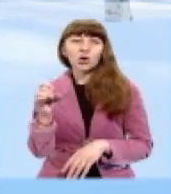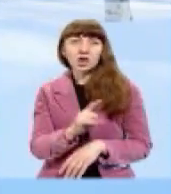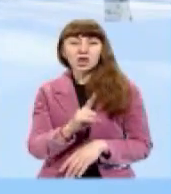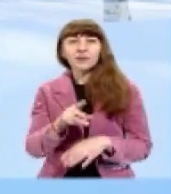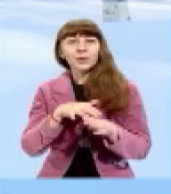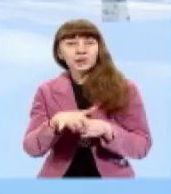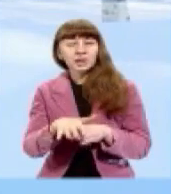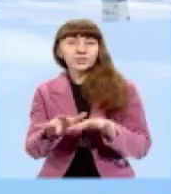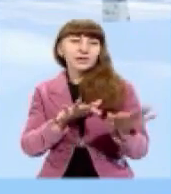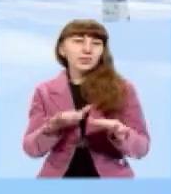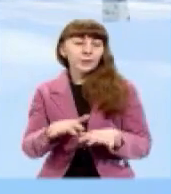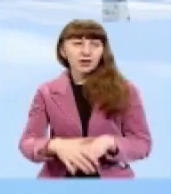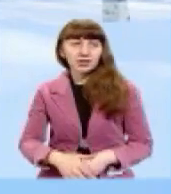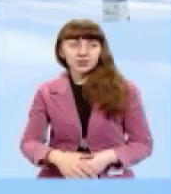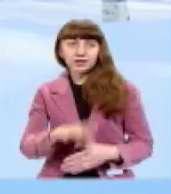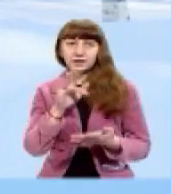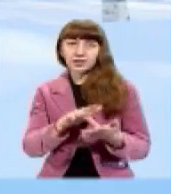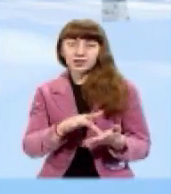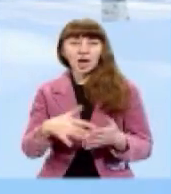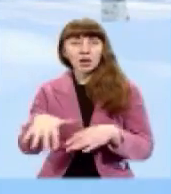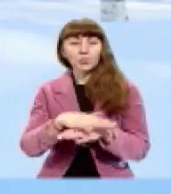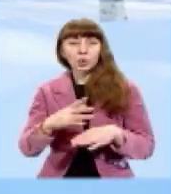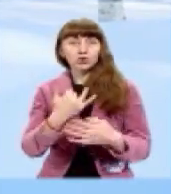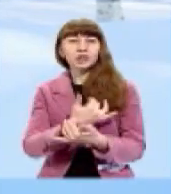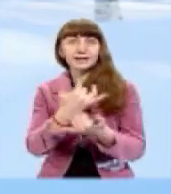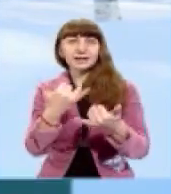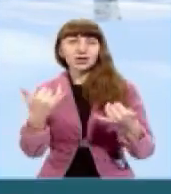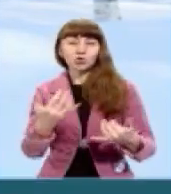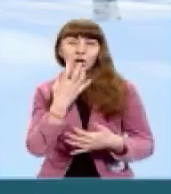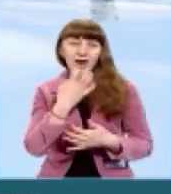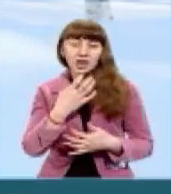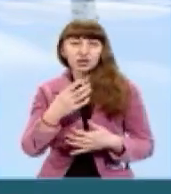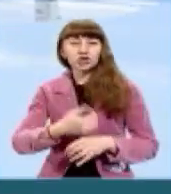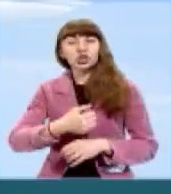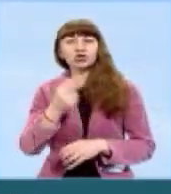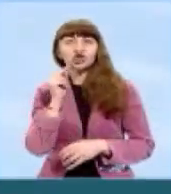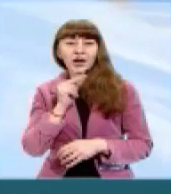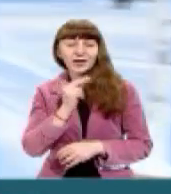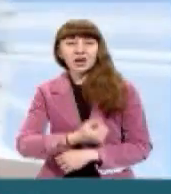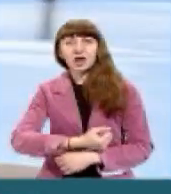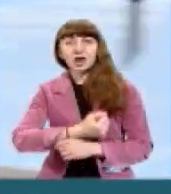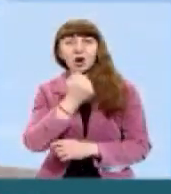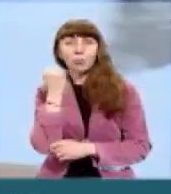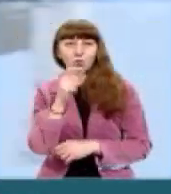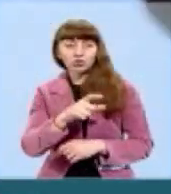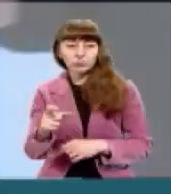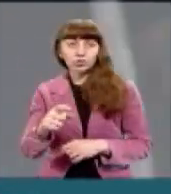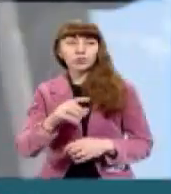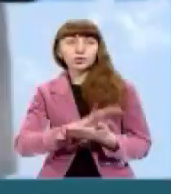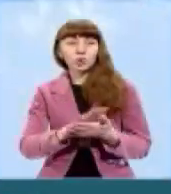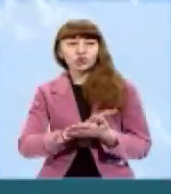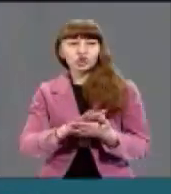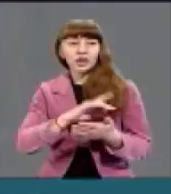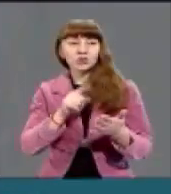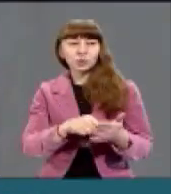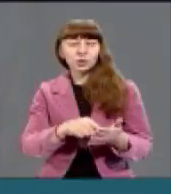жатқан жұмысшыларға міне осындай ыстық шай үлестіруде. Мен де игі шараға өз үлесімді қосайын деп шештім. Добрый день.